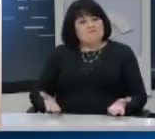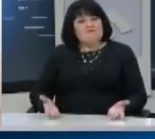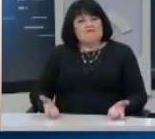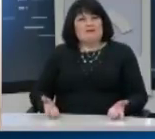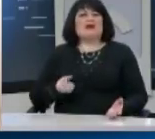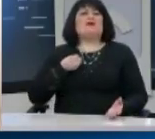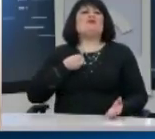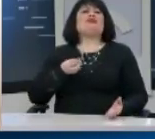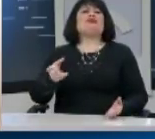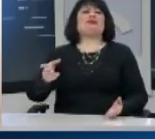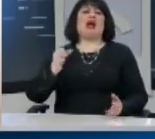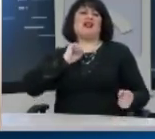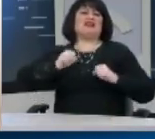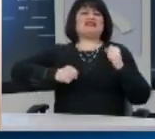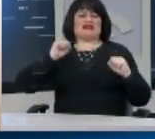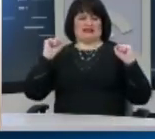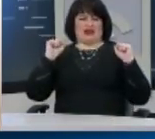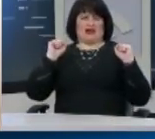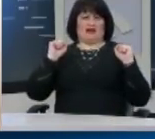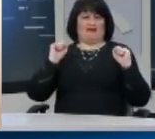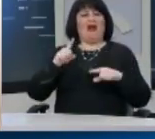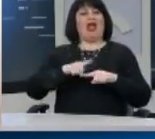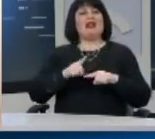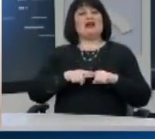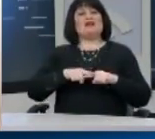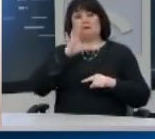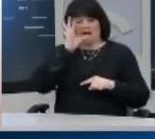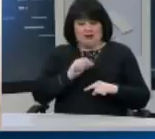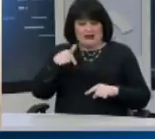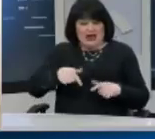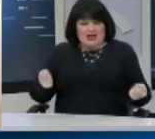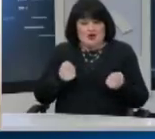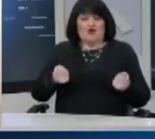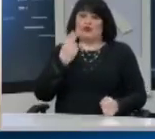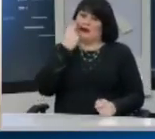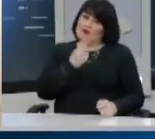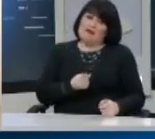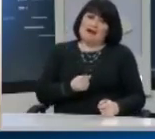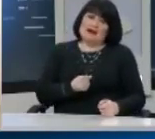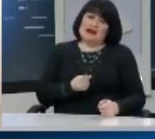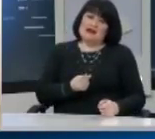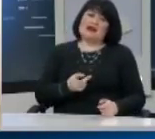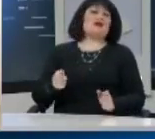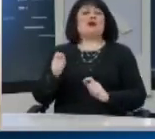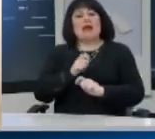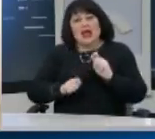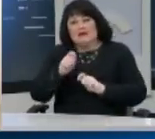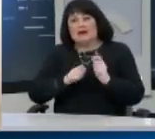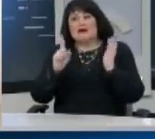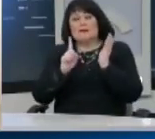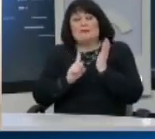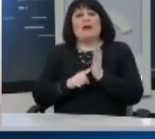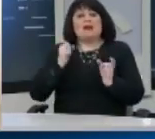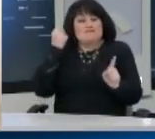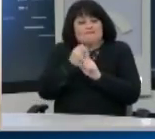πλήθος από αντιστασιακούς έλληνες πάνω σε πραγματικά γεγονότα που αποτυπώθηκαν και που διαμορφώνουν και αυτό θα πρέπει να